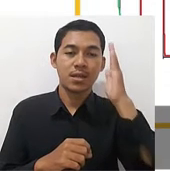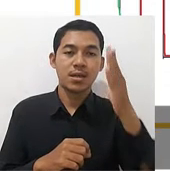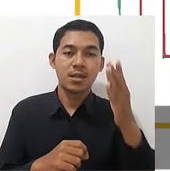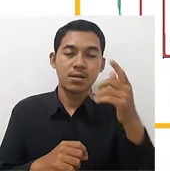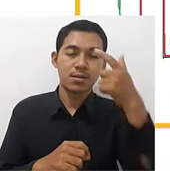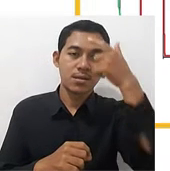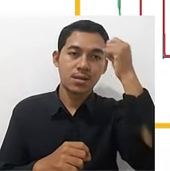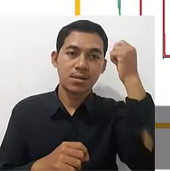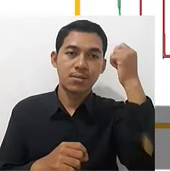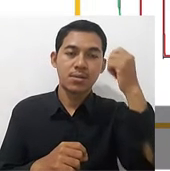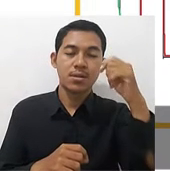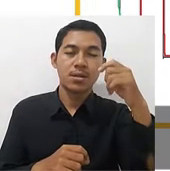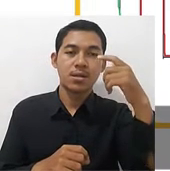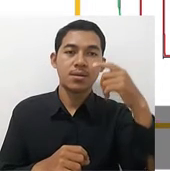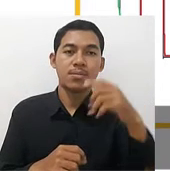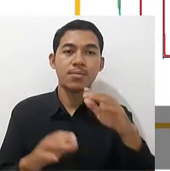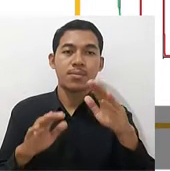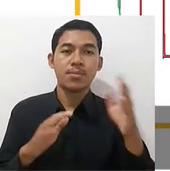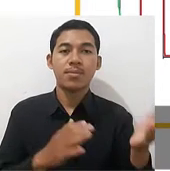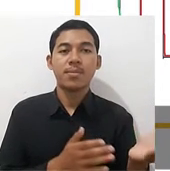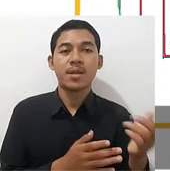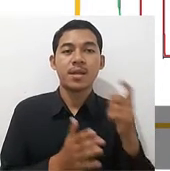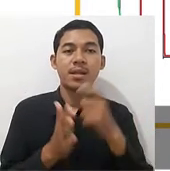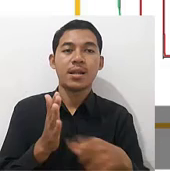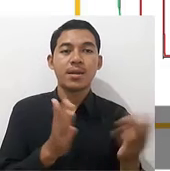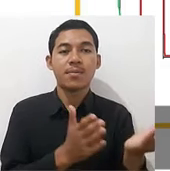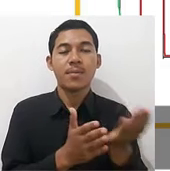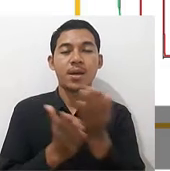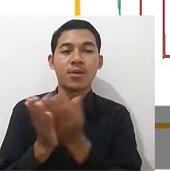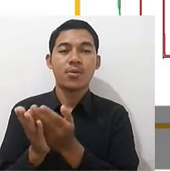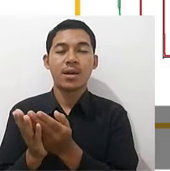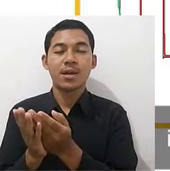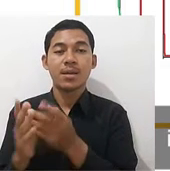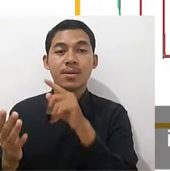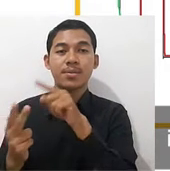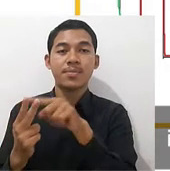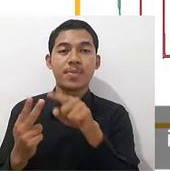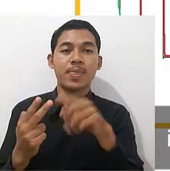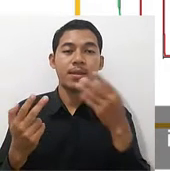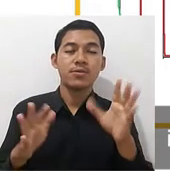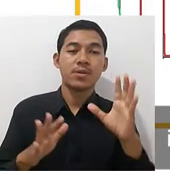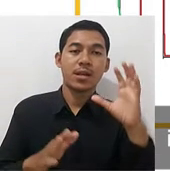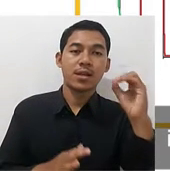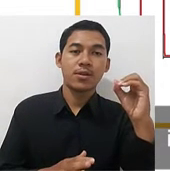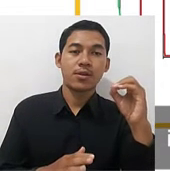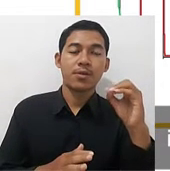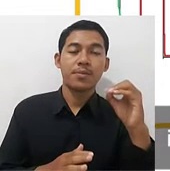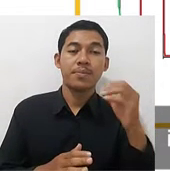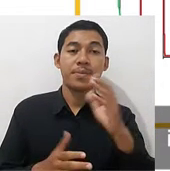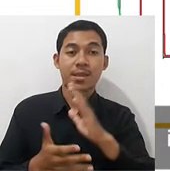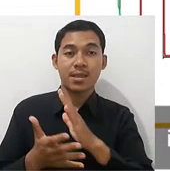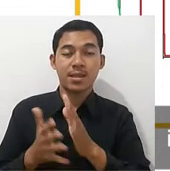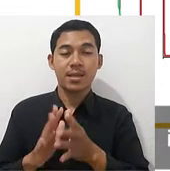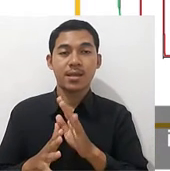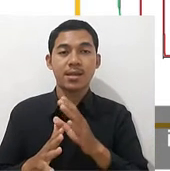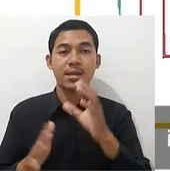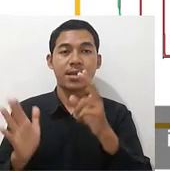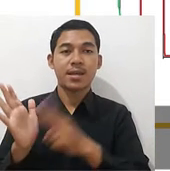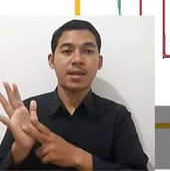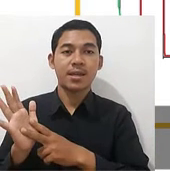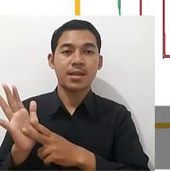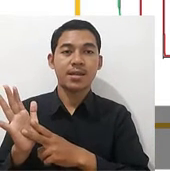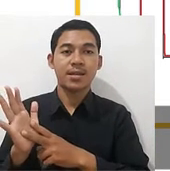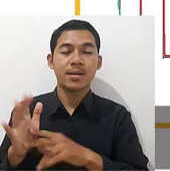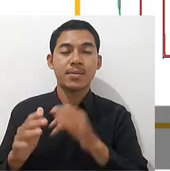karena nilai bawaan selektornya aja di sini di D1, D2, D3 itu udah nol gitu tuh. Otomatis N itu kan